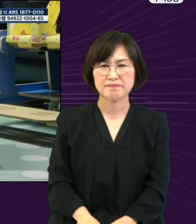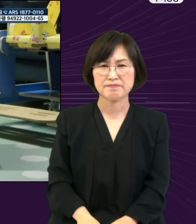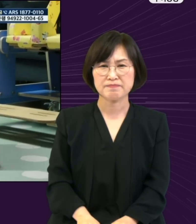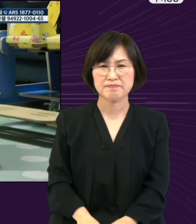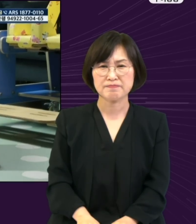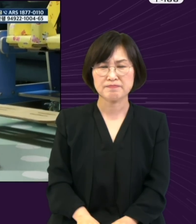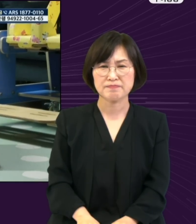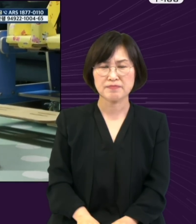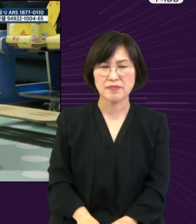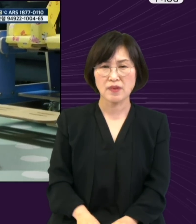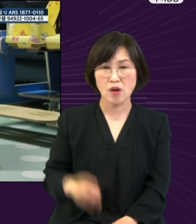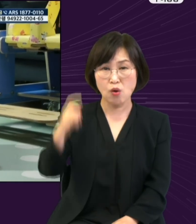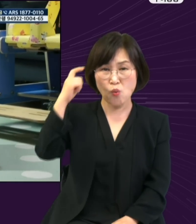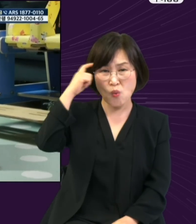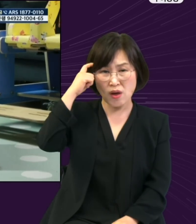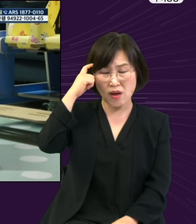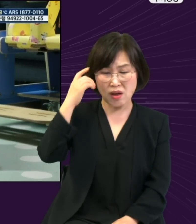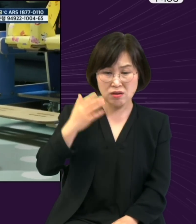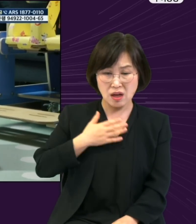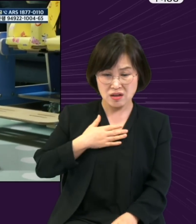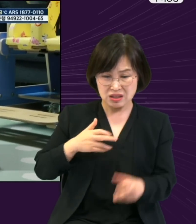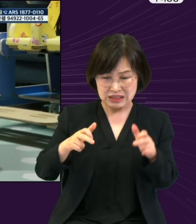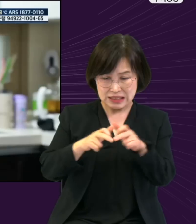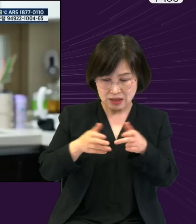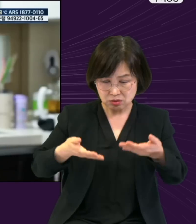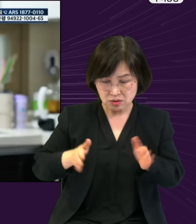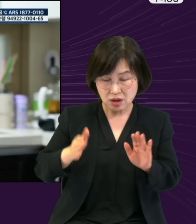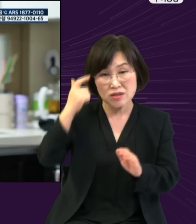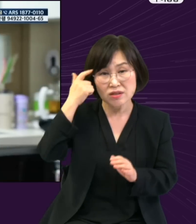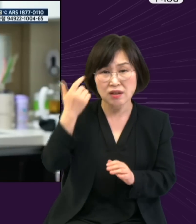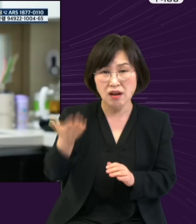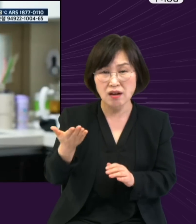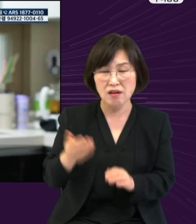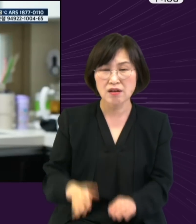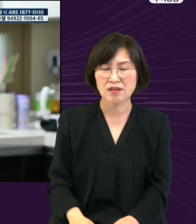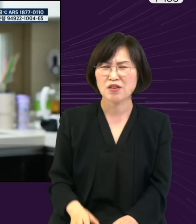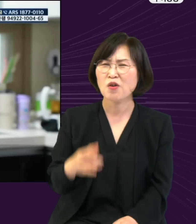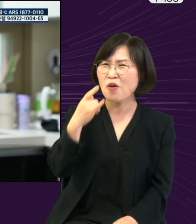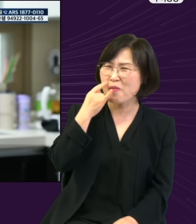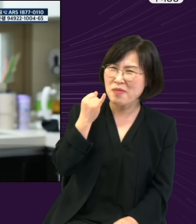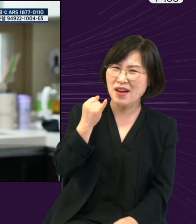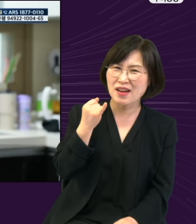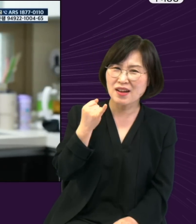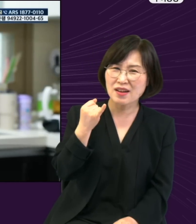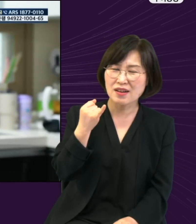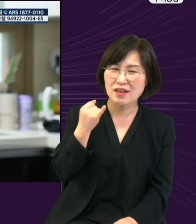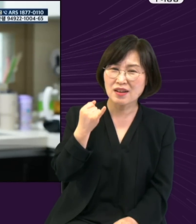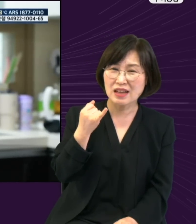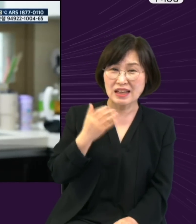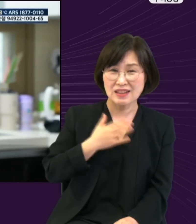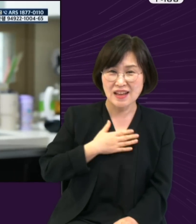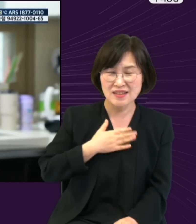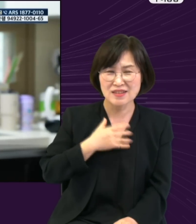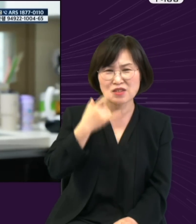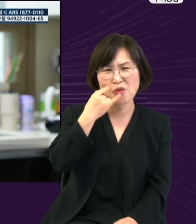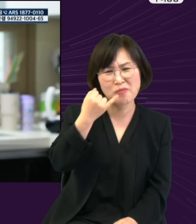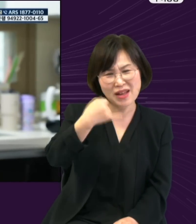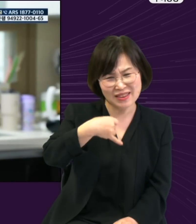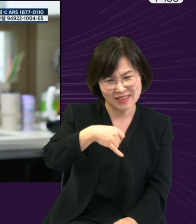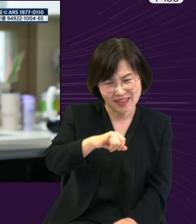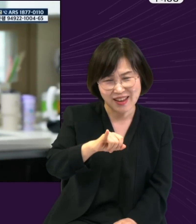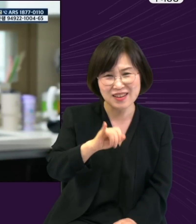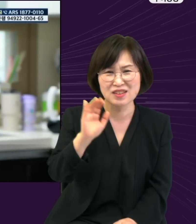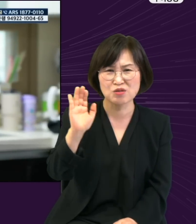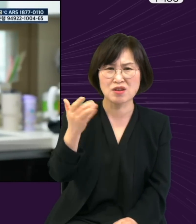왜 하나님은 나를 이렇게 낳으셨을까? 엄마, 그래도 나는 엄마 딸이어서